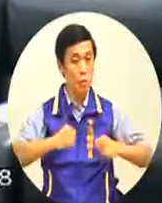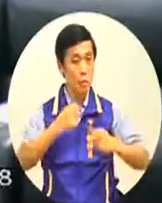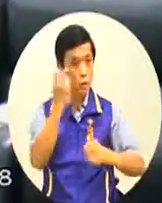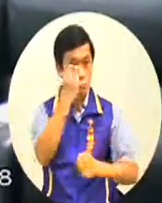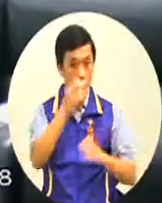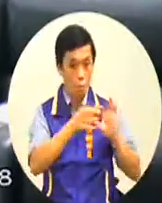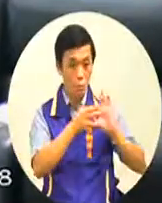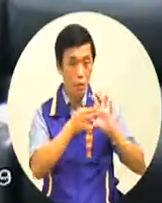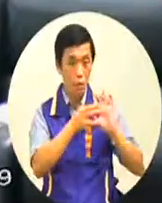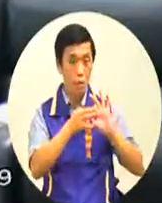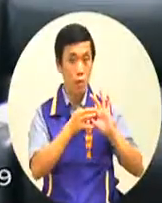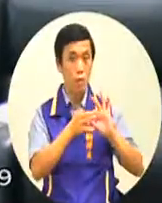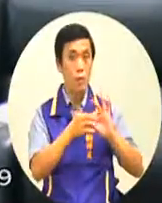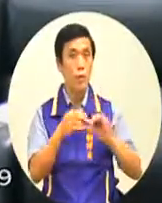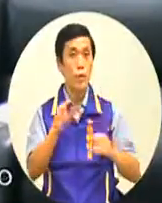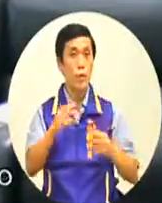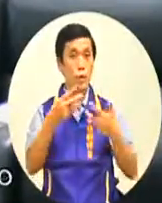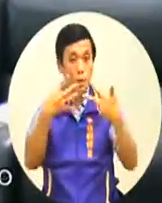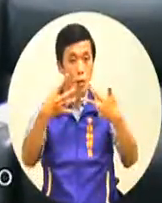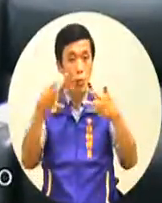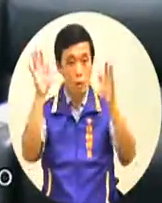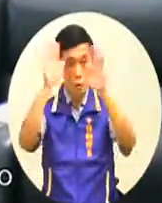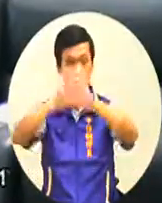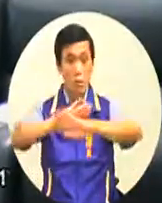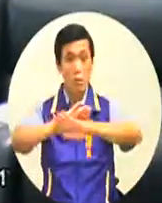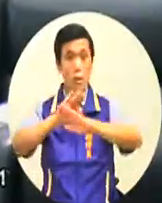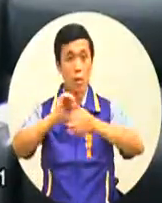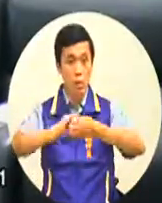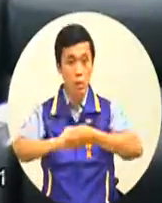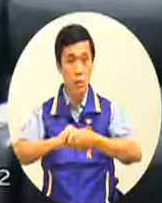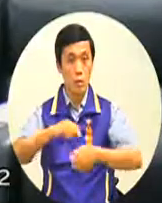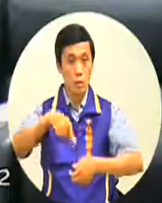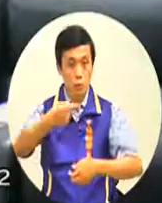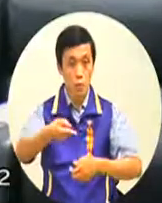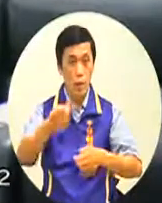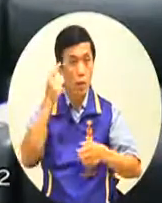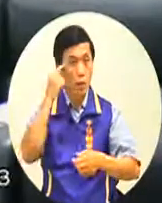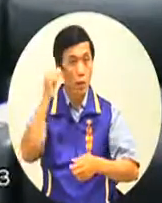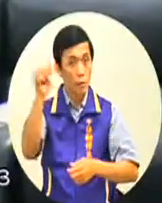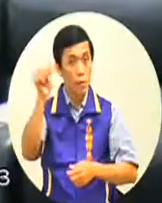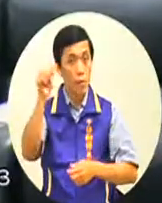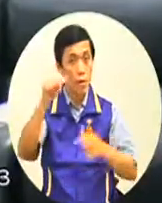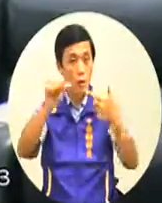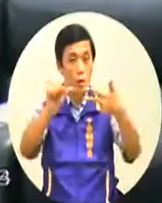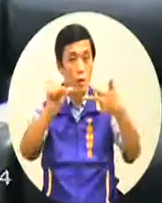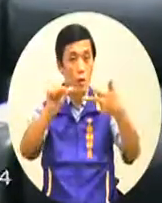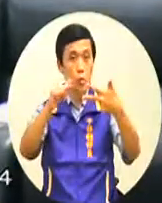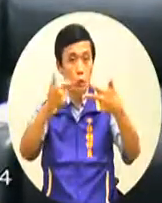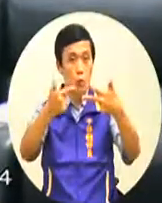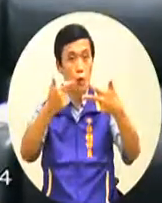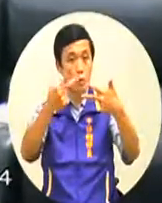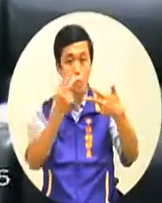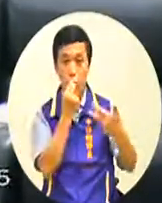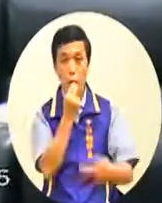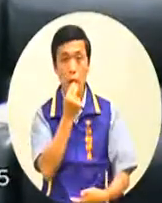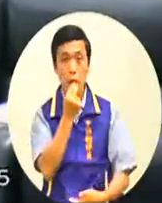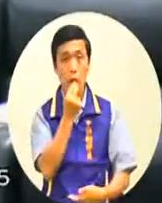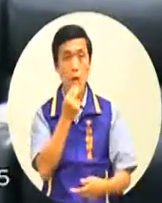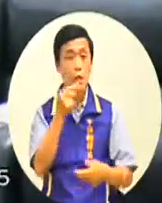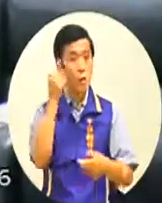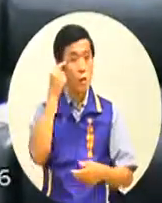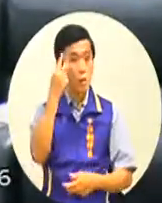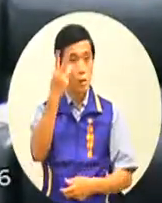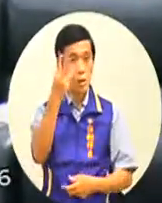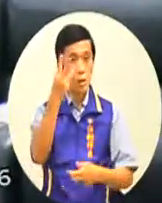一个，他那个从礼拜四晚上决定，隔一天礼拜五、礼拜六日一三天要在台湾